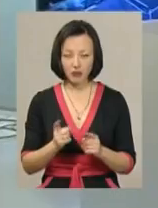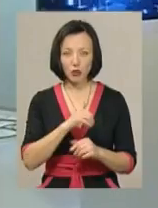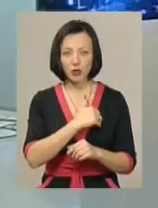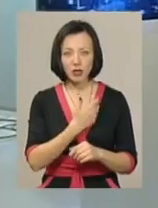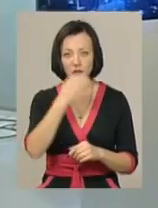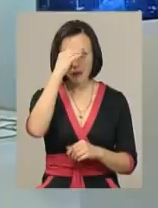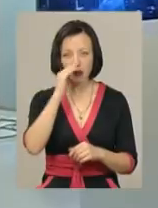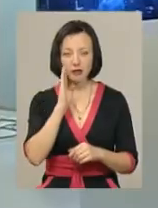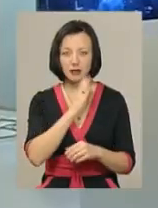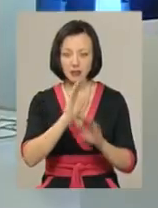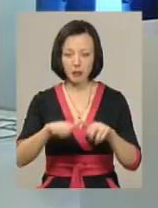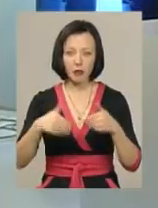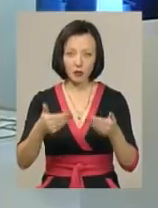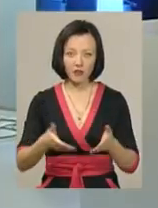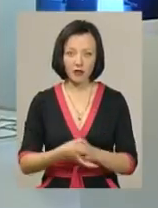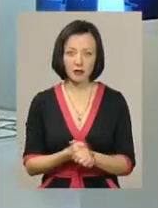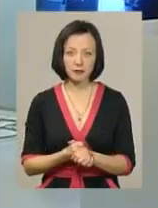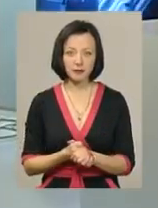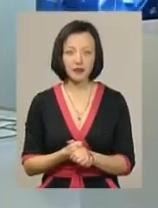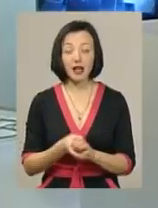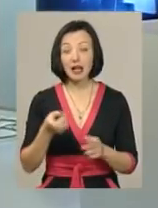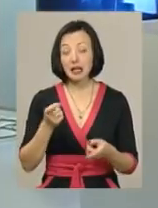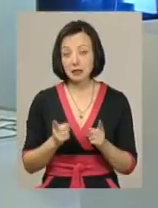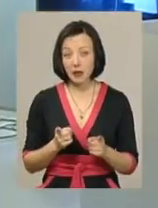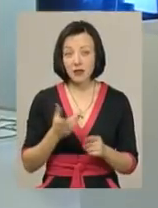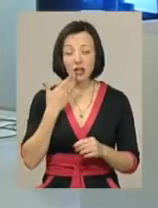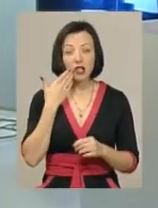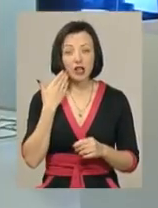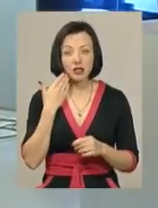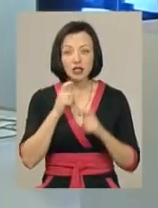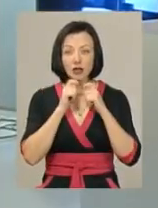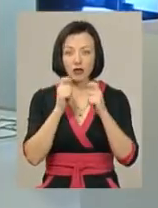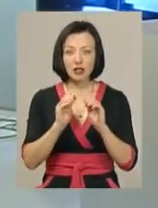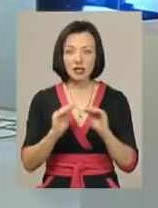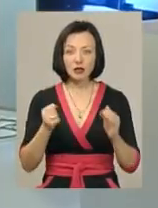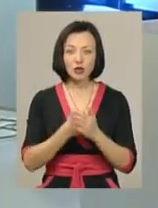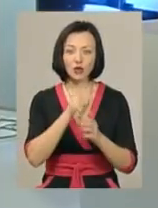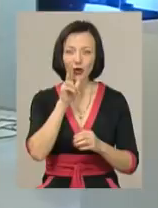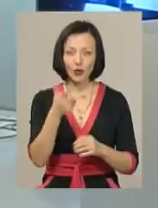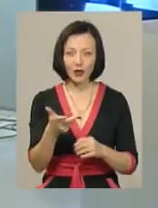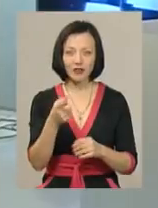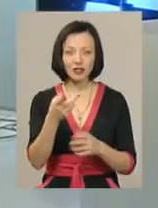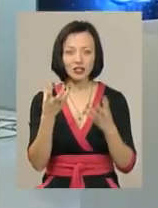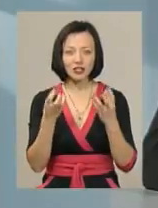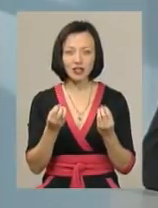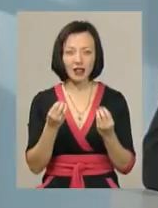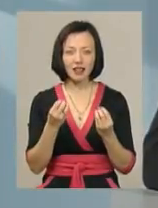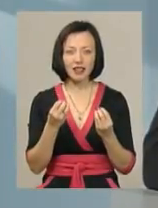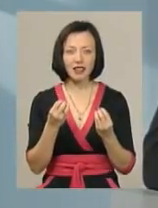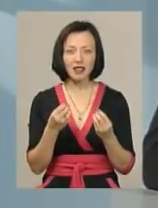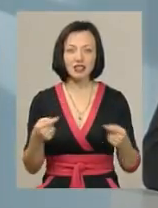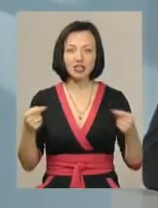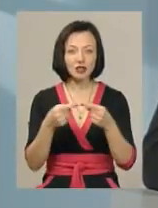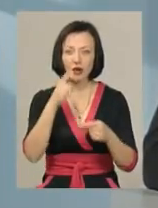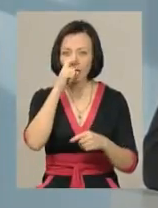хотіли батьки їм запропонувати насправді легше за все дарувати подарунки дітям до трьох років тому що вони там ще не ну принаймні